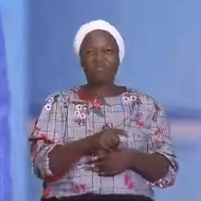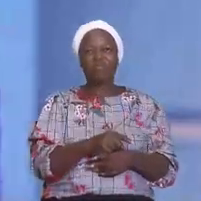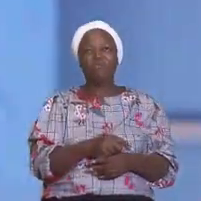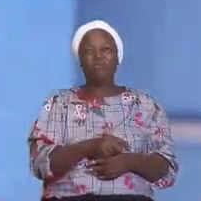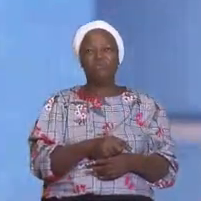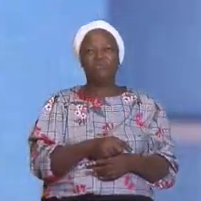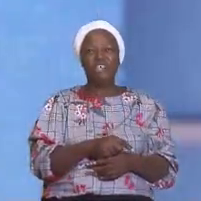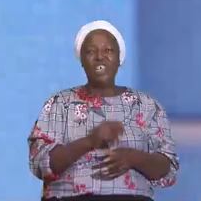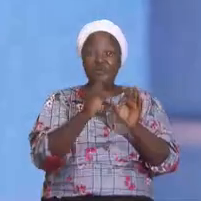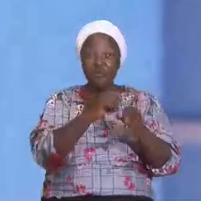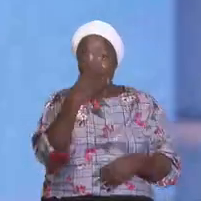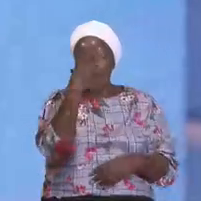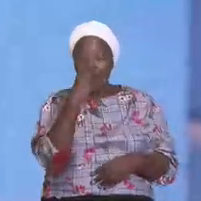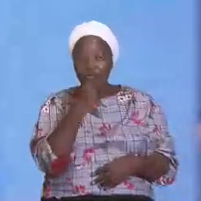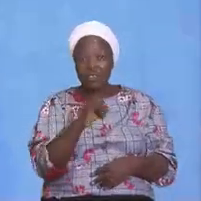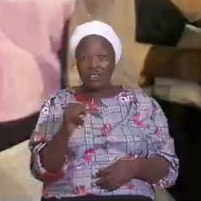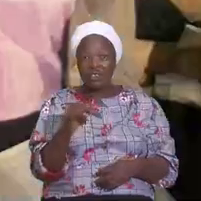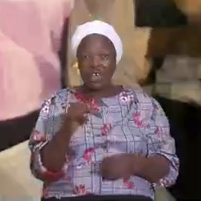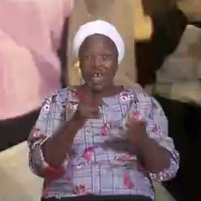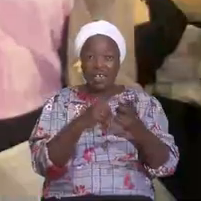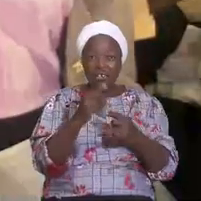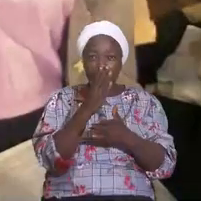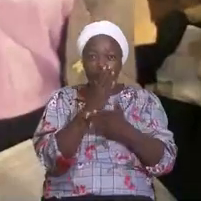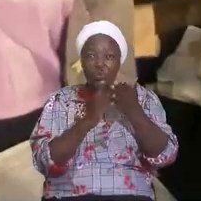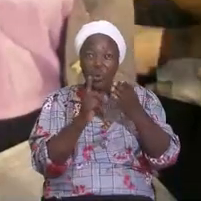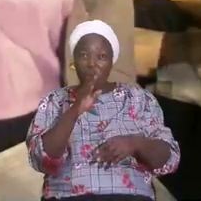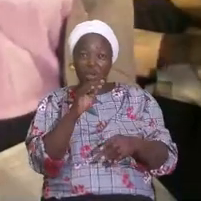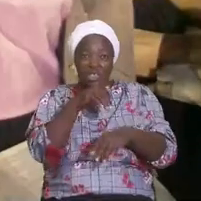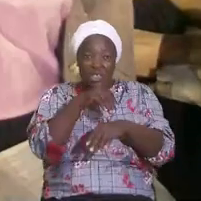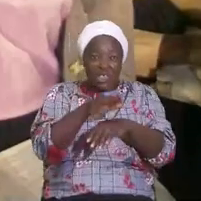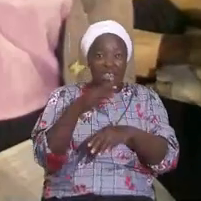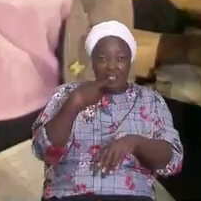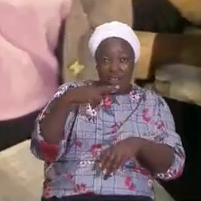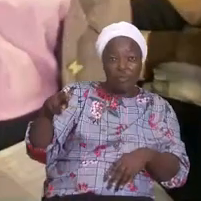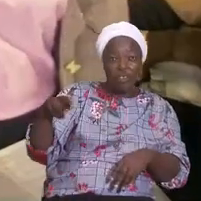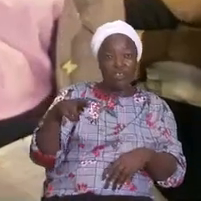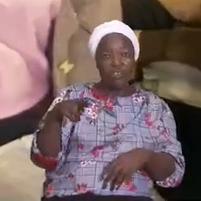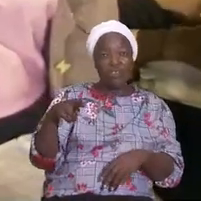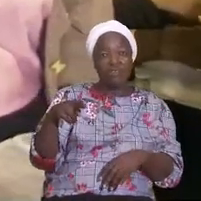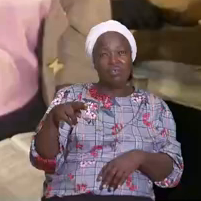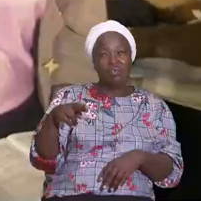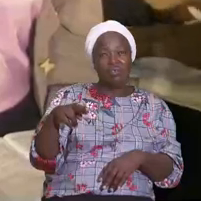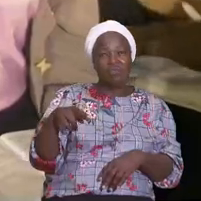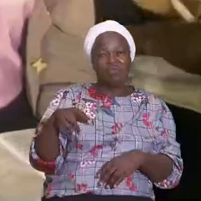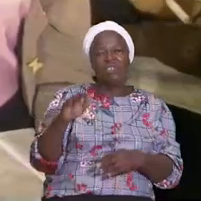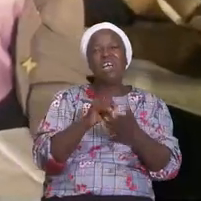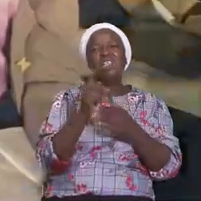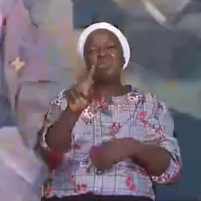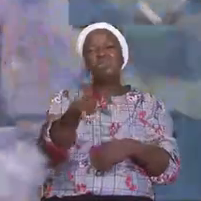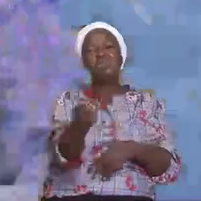pas te tuer. Ne vont pas te détruire. Si tu dors et